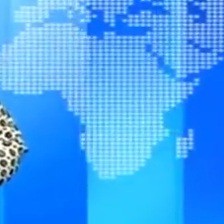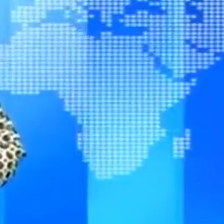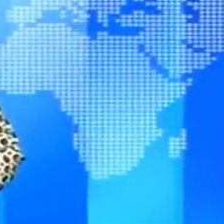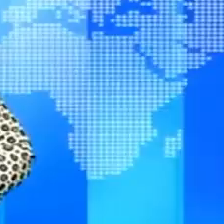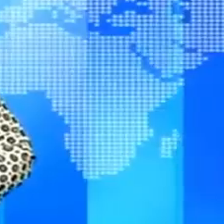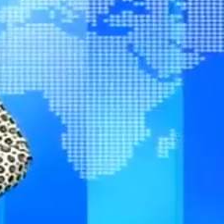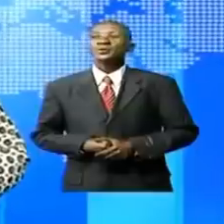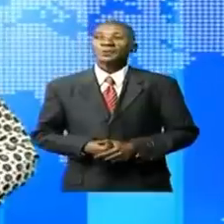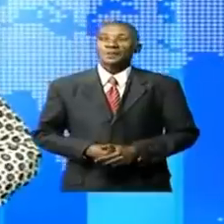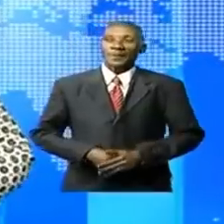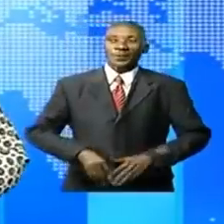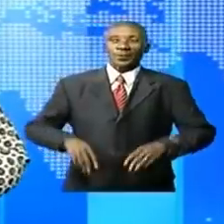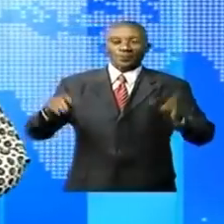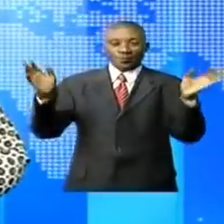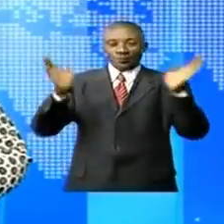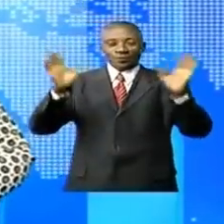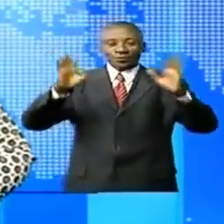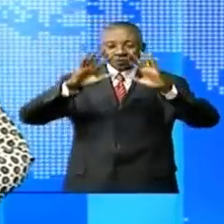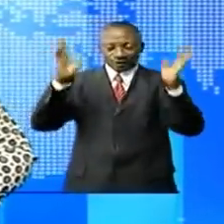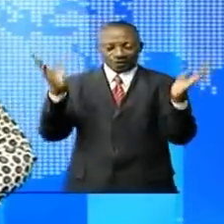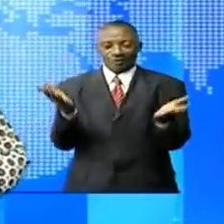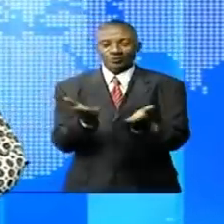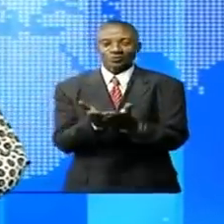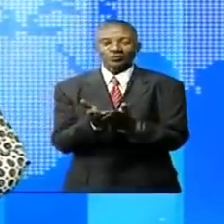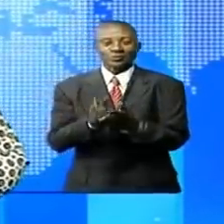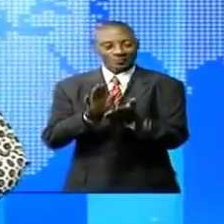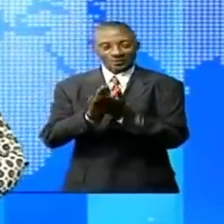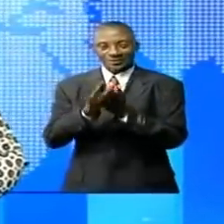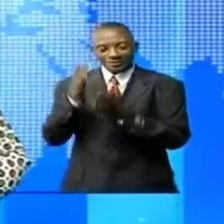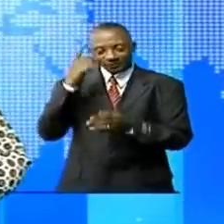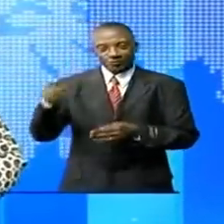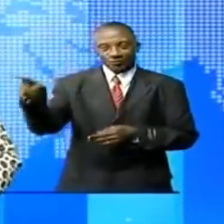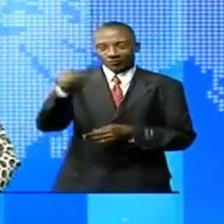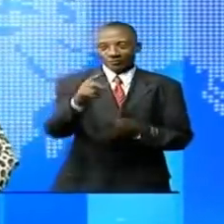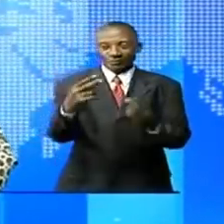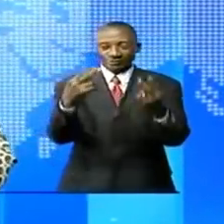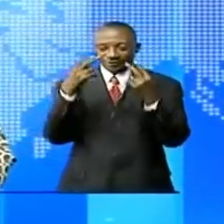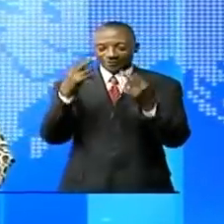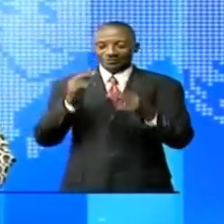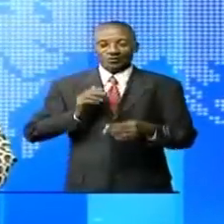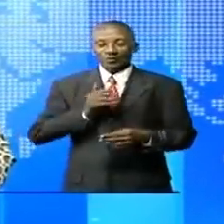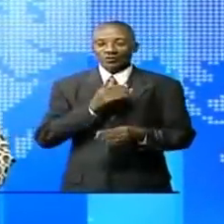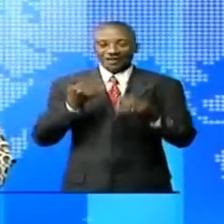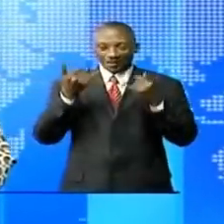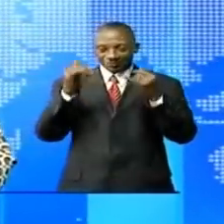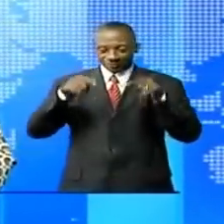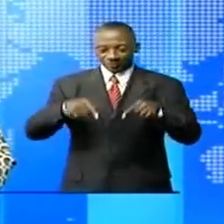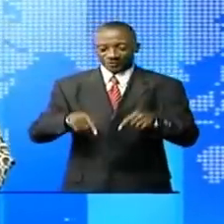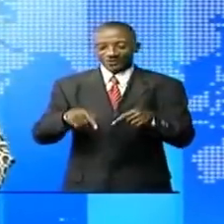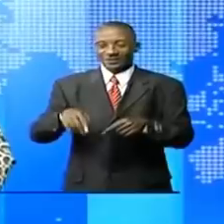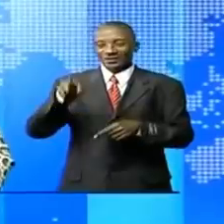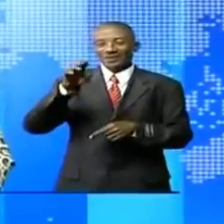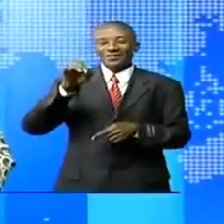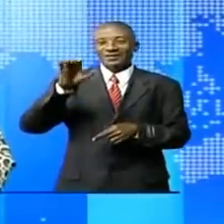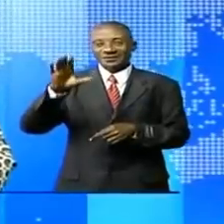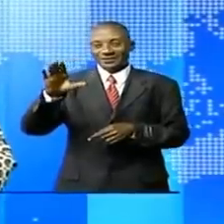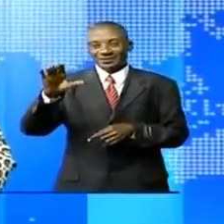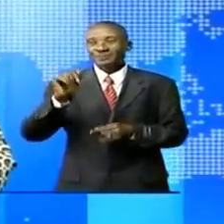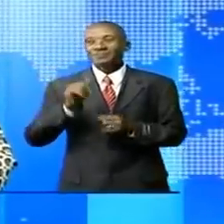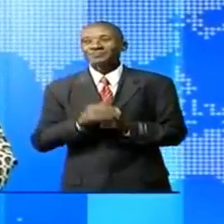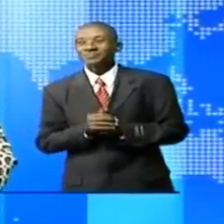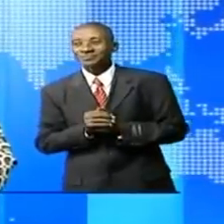Bonsoir à tous et à toutes et mes téléspectateurs et bienvenue aux 19h de la radio télévision nationale congolaise.